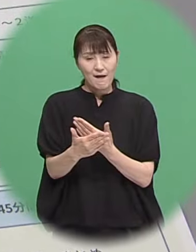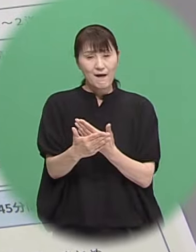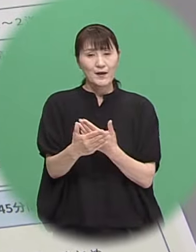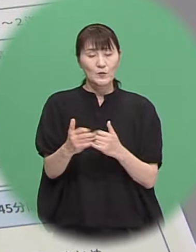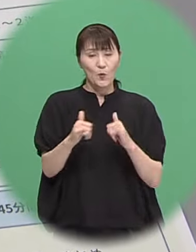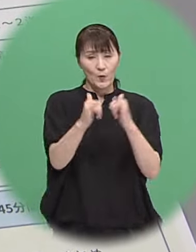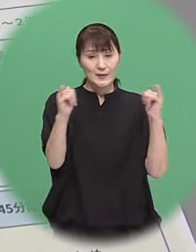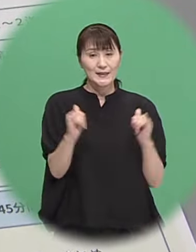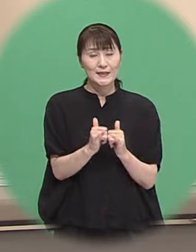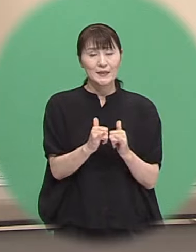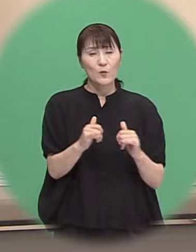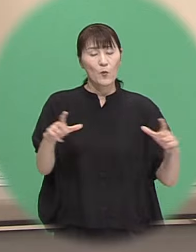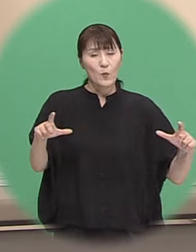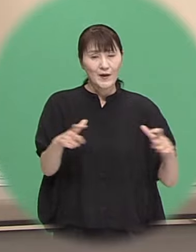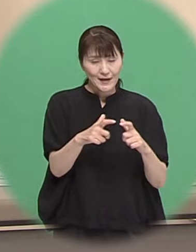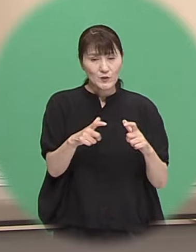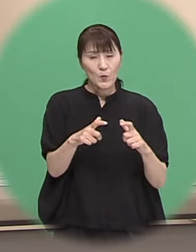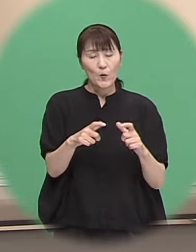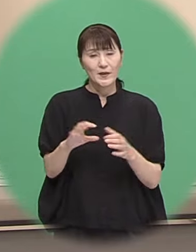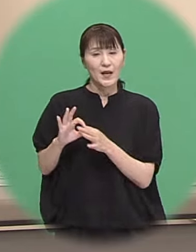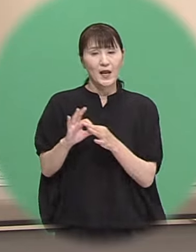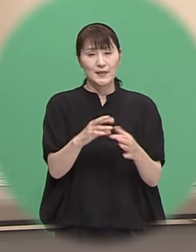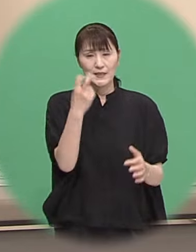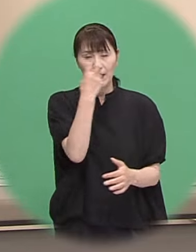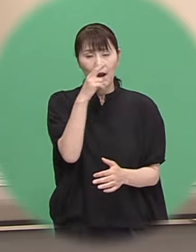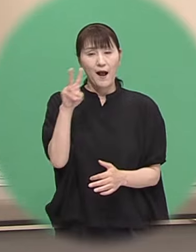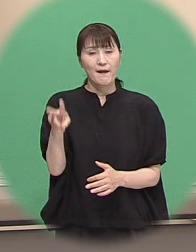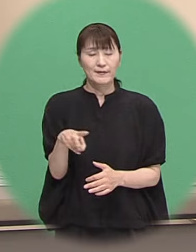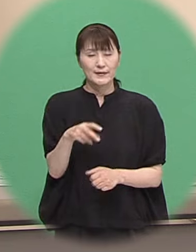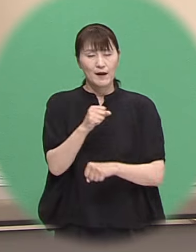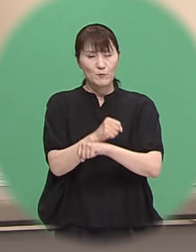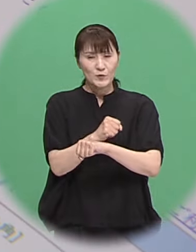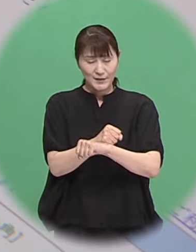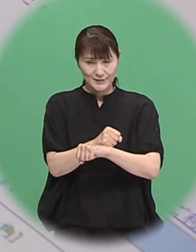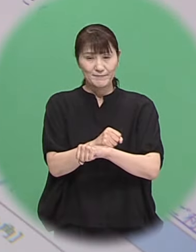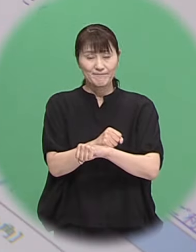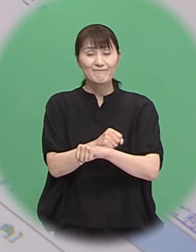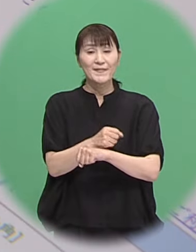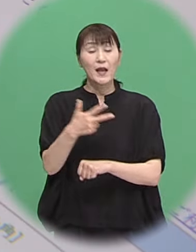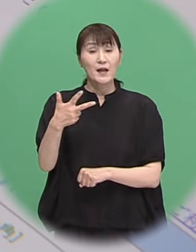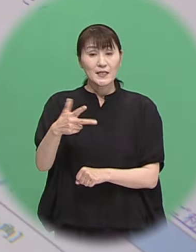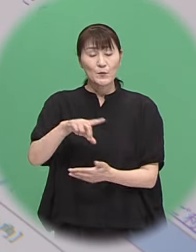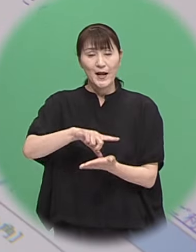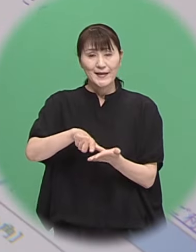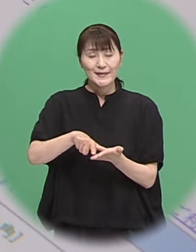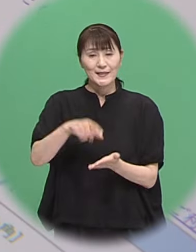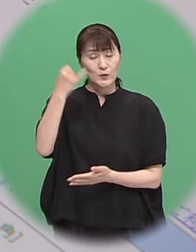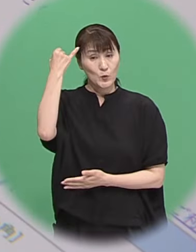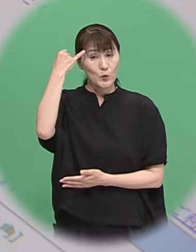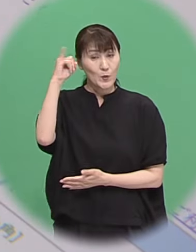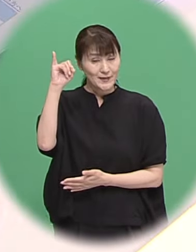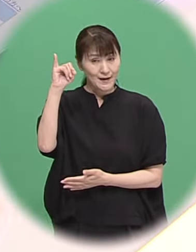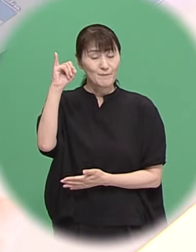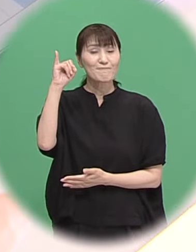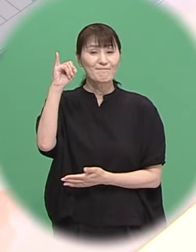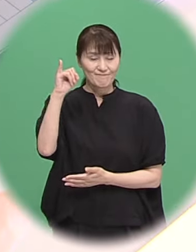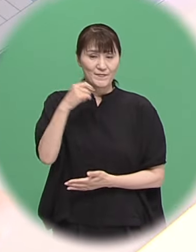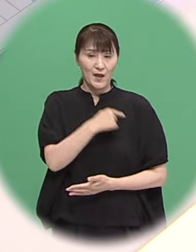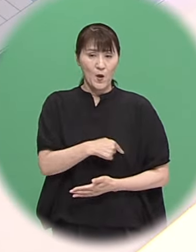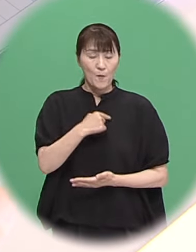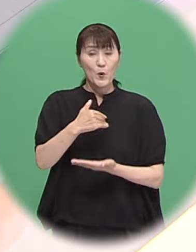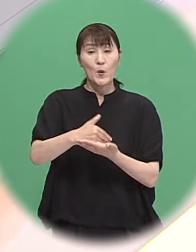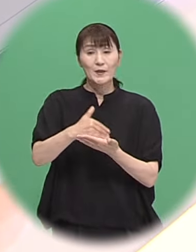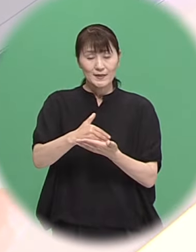ています市は地域の人の意見や思いを聞きながら施設数を見直し